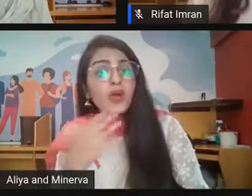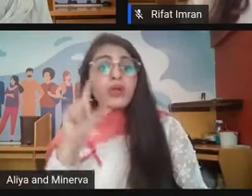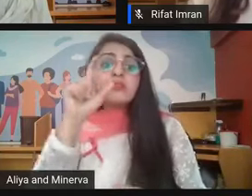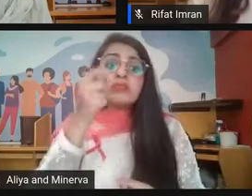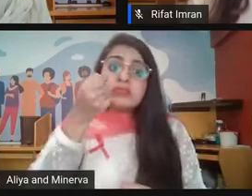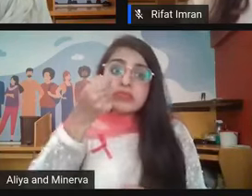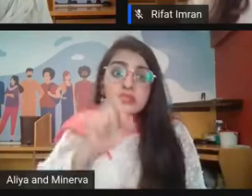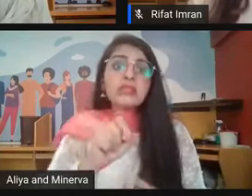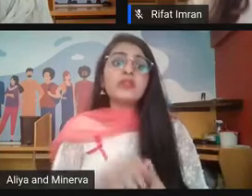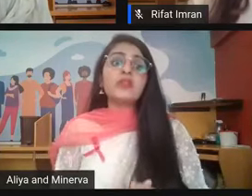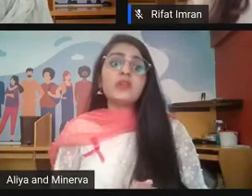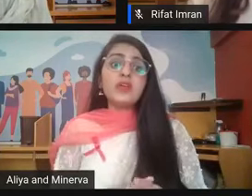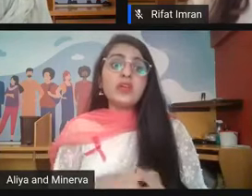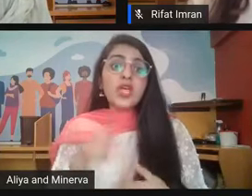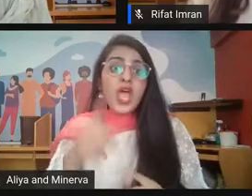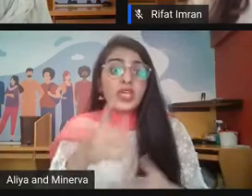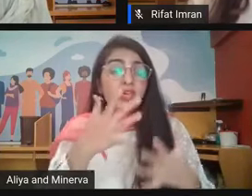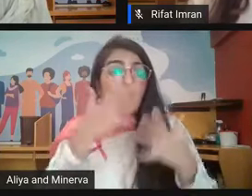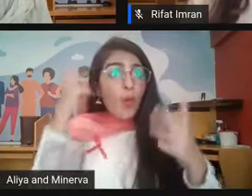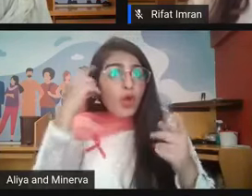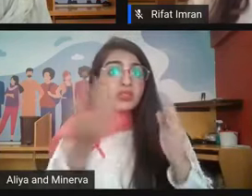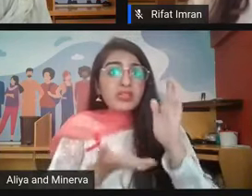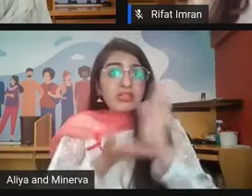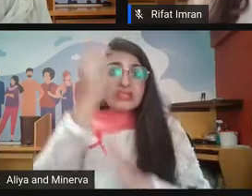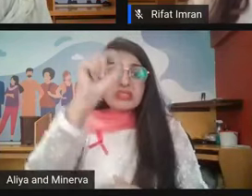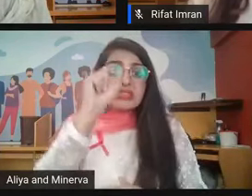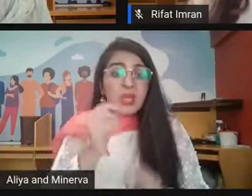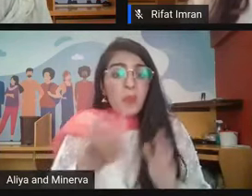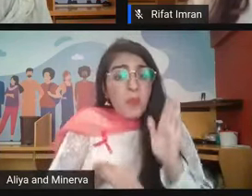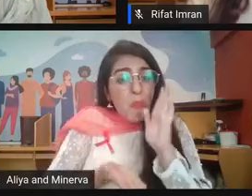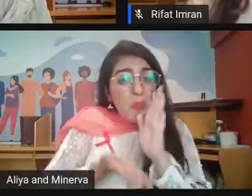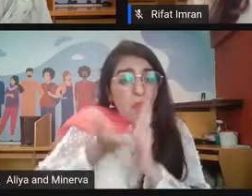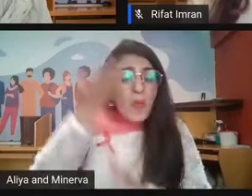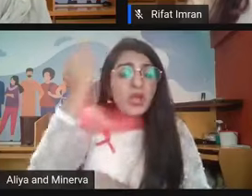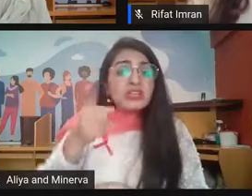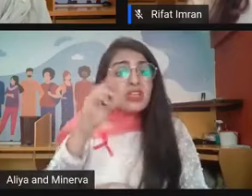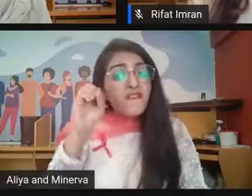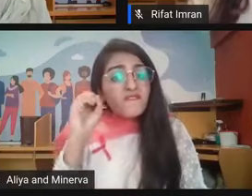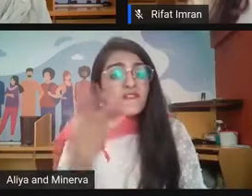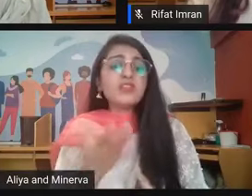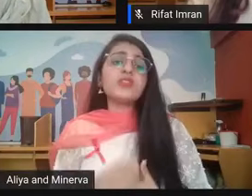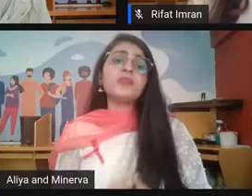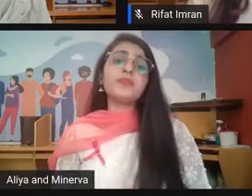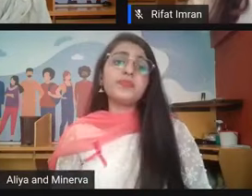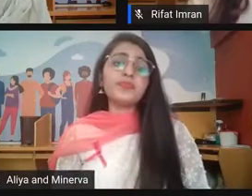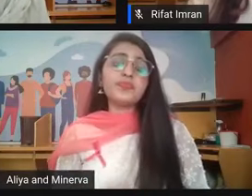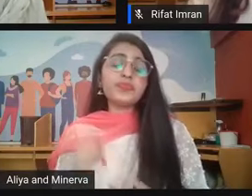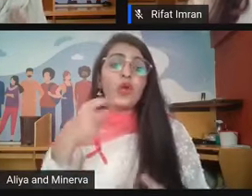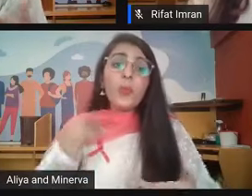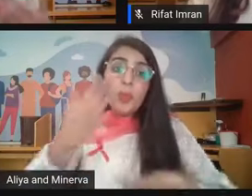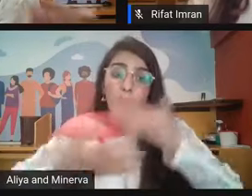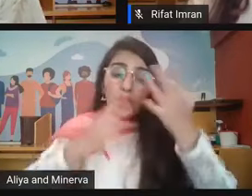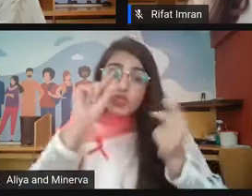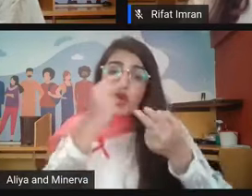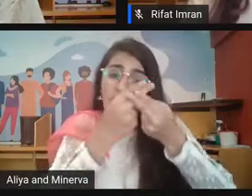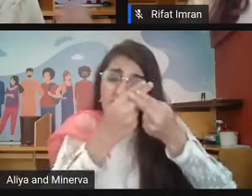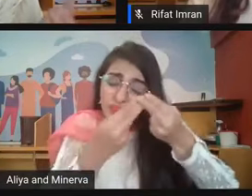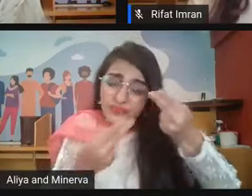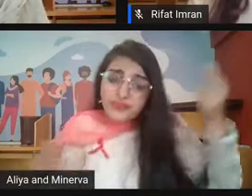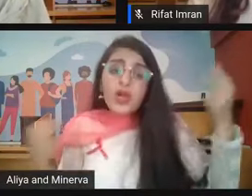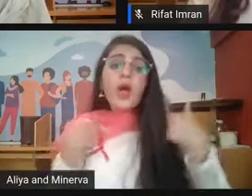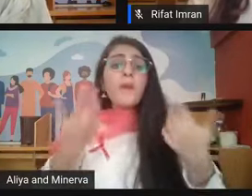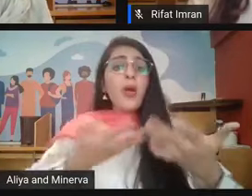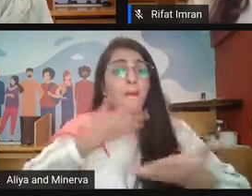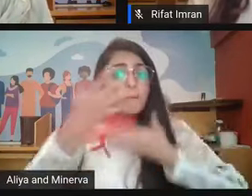cancer. So, इतना ज़्यादा ये शायद इसकी बढ़ती जा रही है, नंबर बढ़ता जा रहा है. और अगर मैं आपको इसे और ज़्यादा सिंपलीफाई